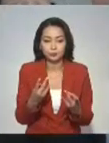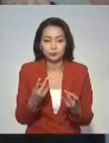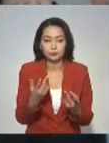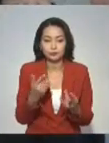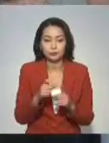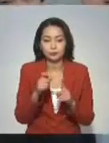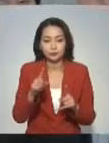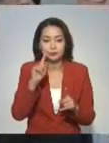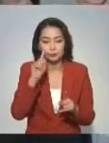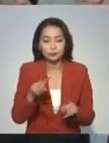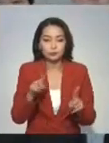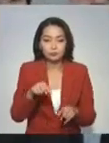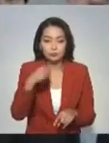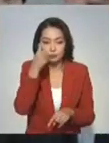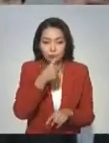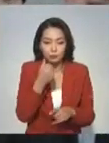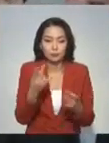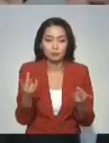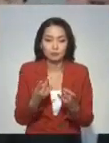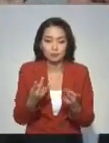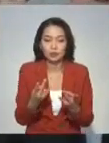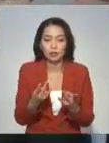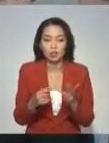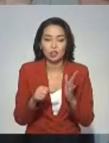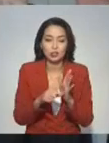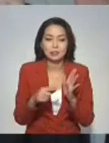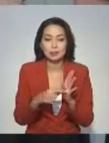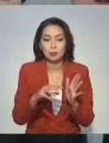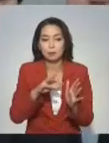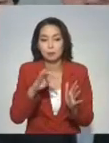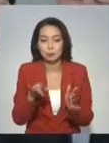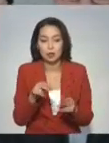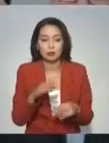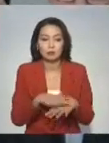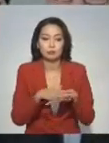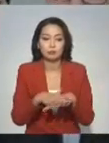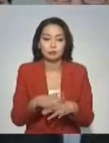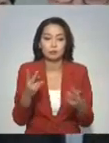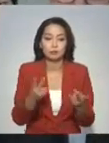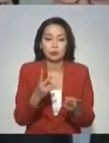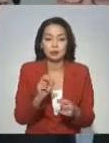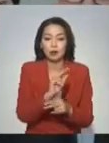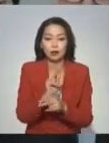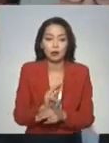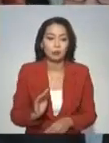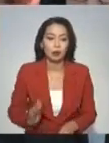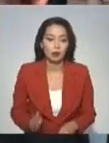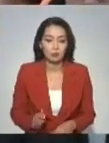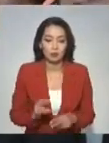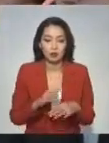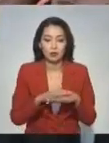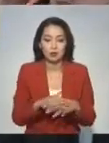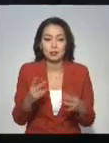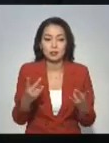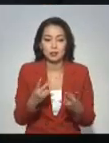но в этот год уже надо где-то около 6-7 миллиардов вкладывать в ремонтную кампанию